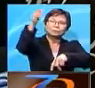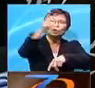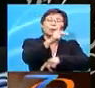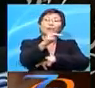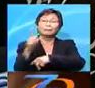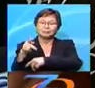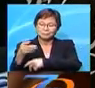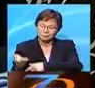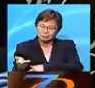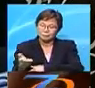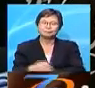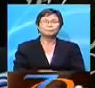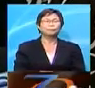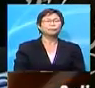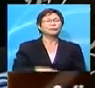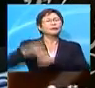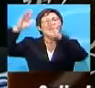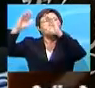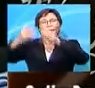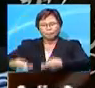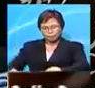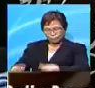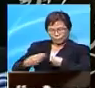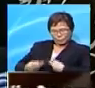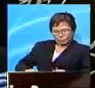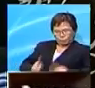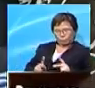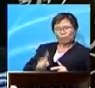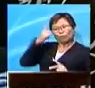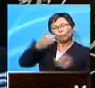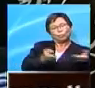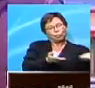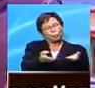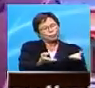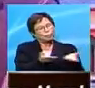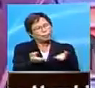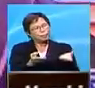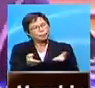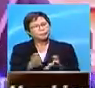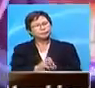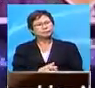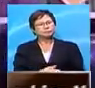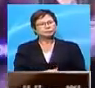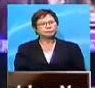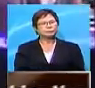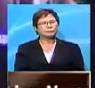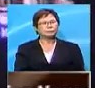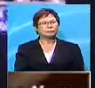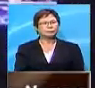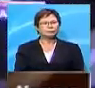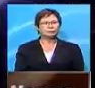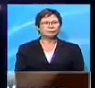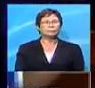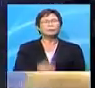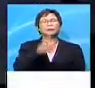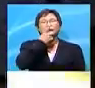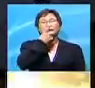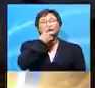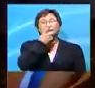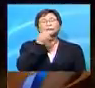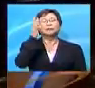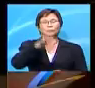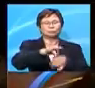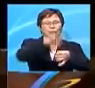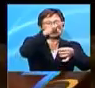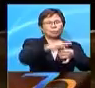Kuala harap berilah peluang pada saya untuk berkhidmat Bakti Dati mastura